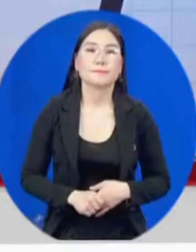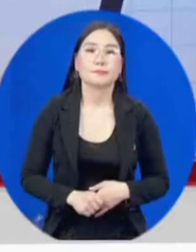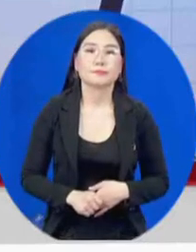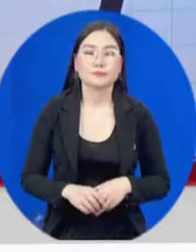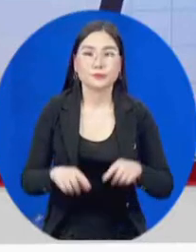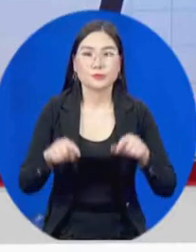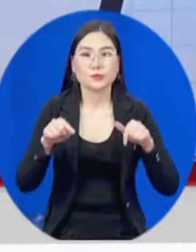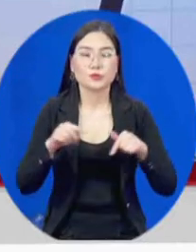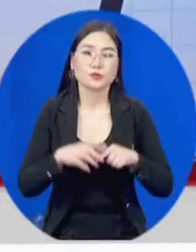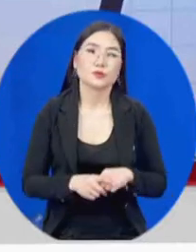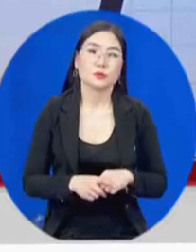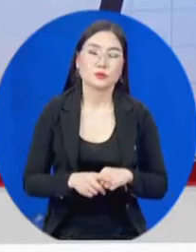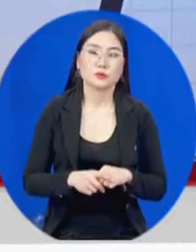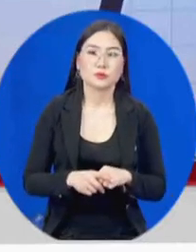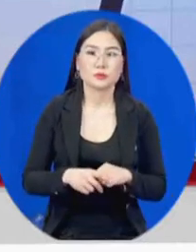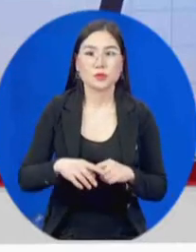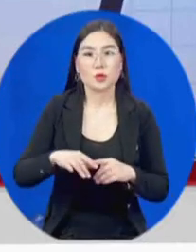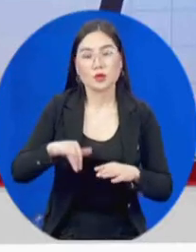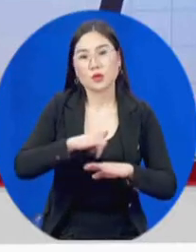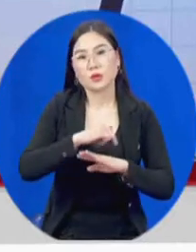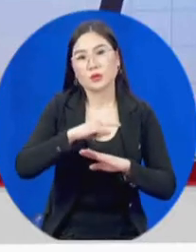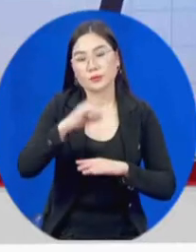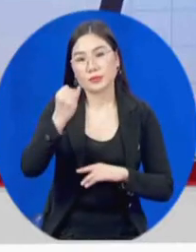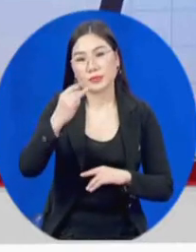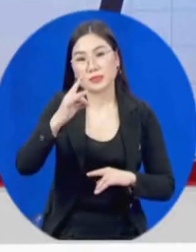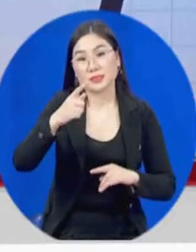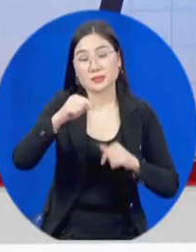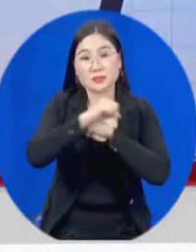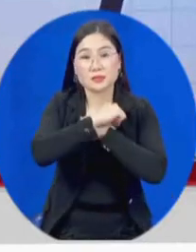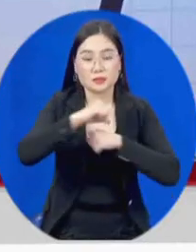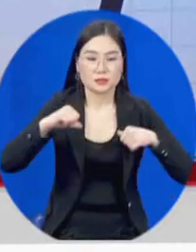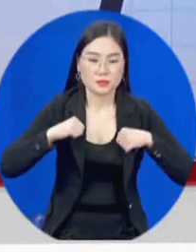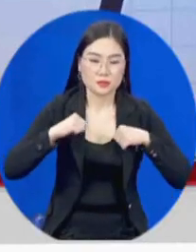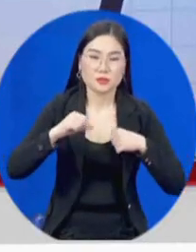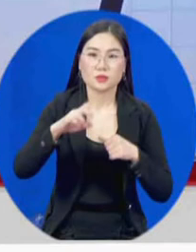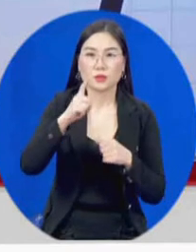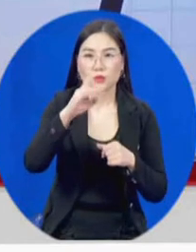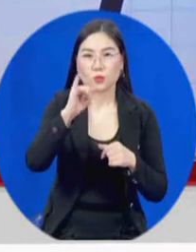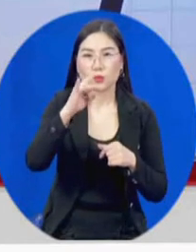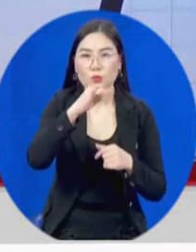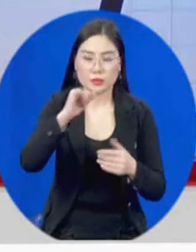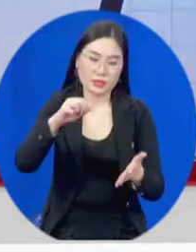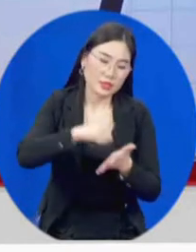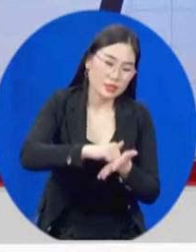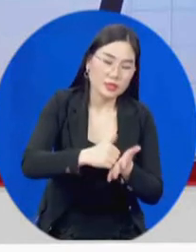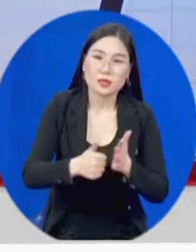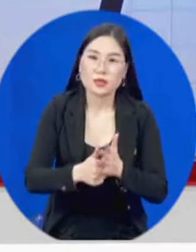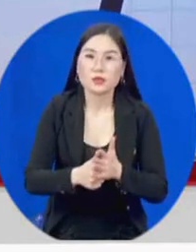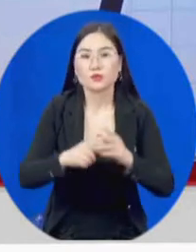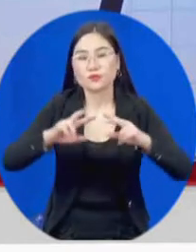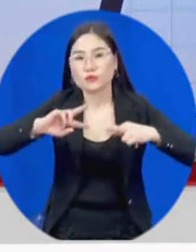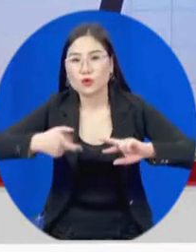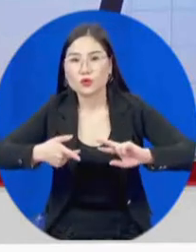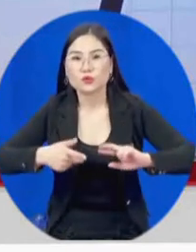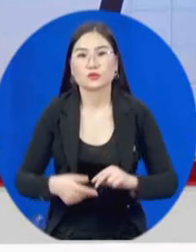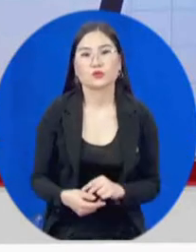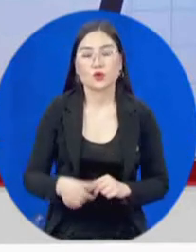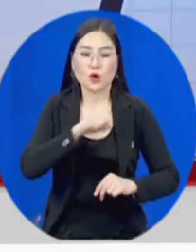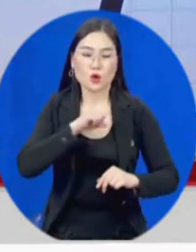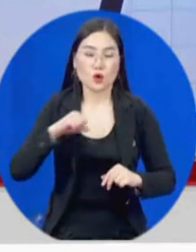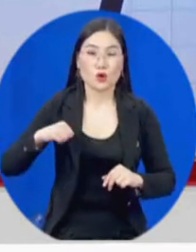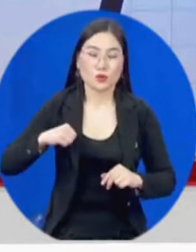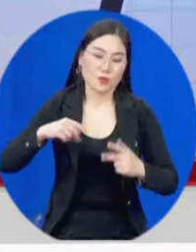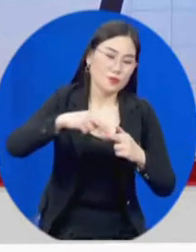байна. Өнөөдөр сэглийн иргэд хурууны хээгээ эн тэнд даран бүртгүүлдэг байдал бүрэн өөрчлөгдөж байна. Ингэснээр төрийн үйлчлэгийг авахдаа заавал биеэр